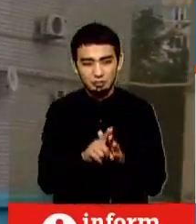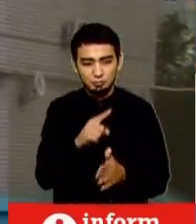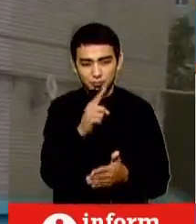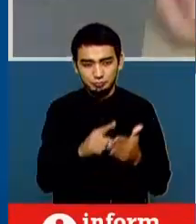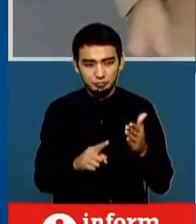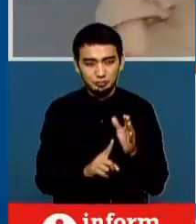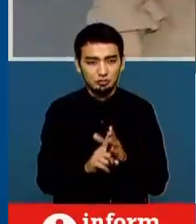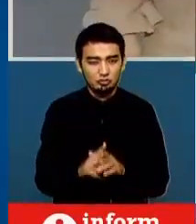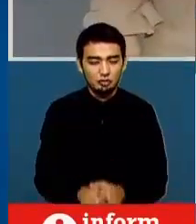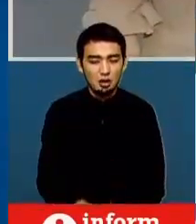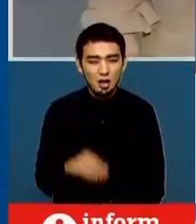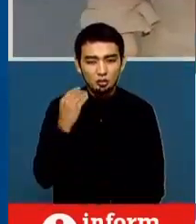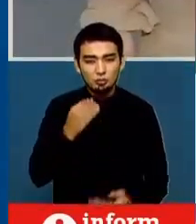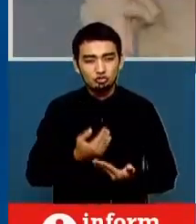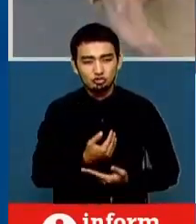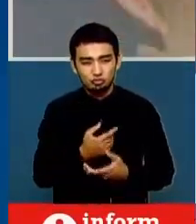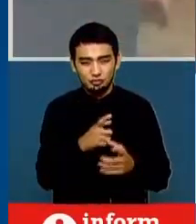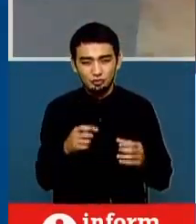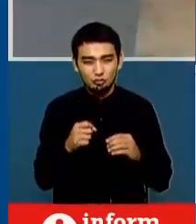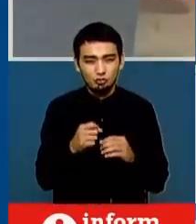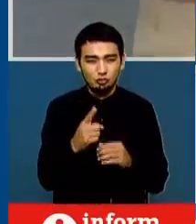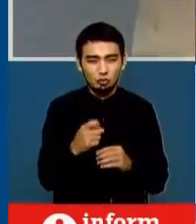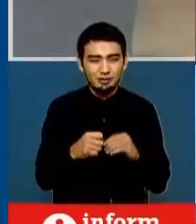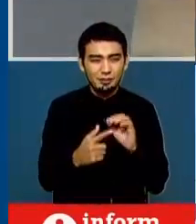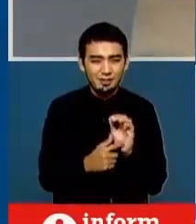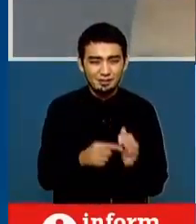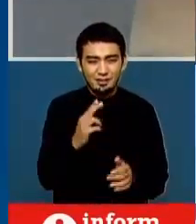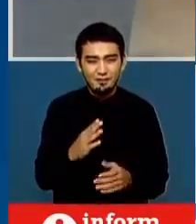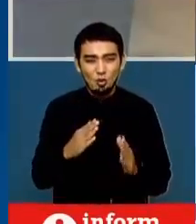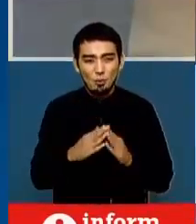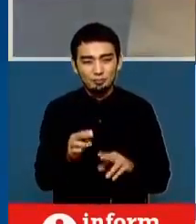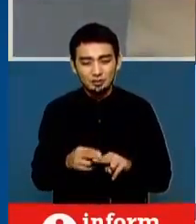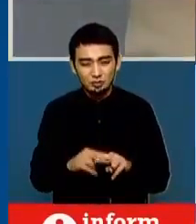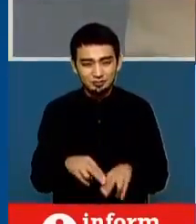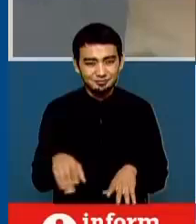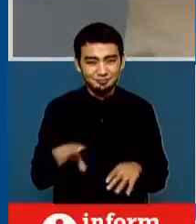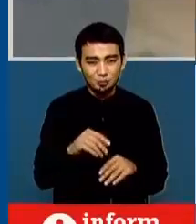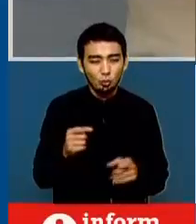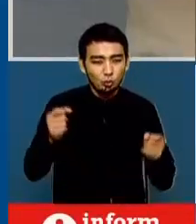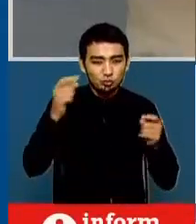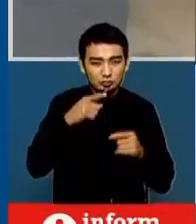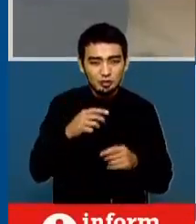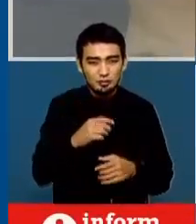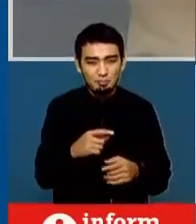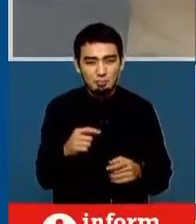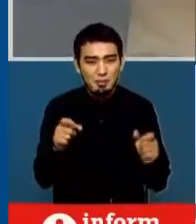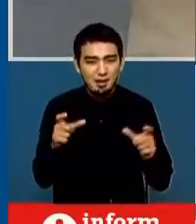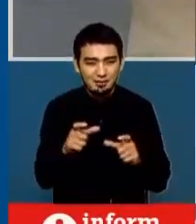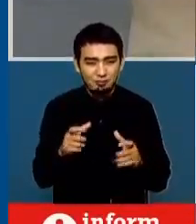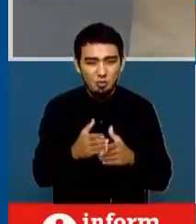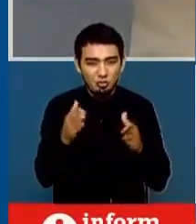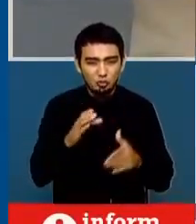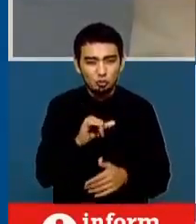результате этого? В Актобе жители 117-квартирного дома на днях узнали, что прямо перед ними начали возводить супермаркет.